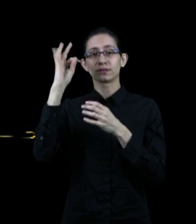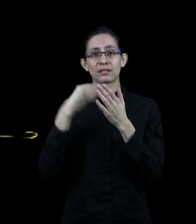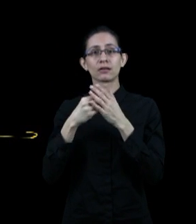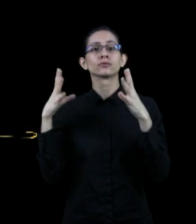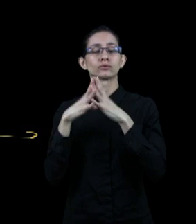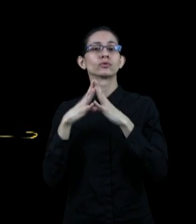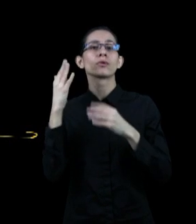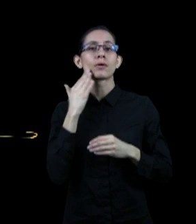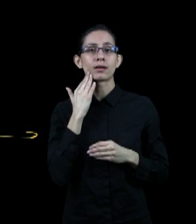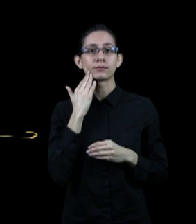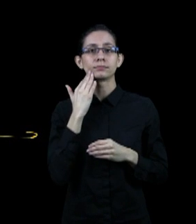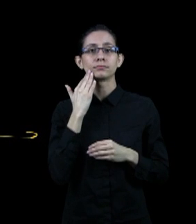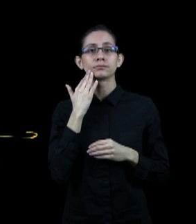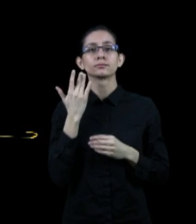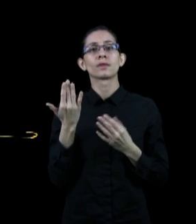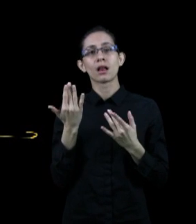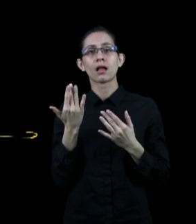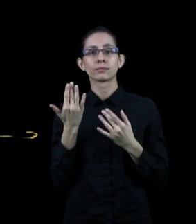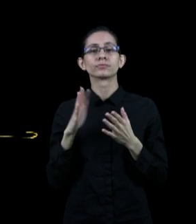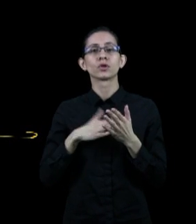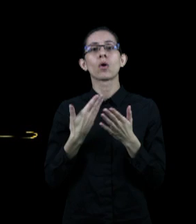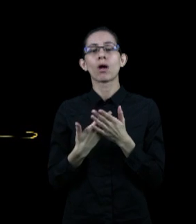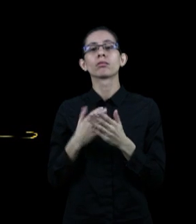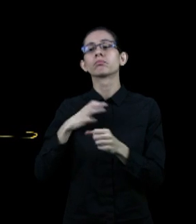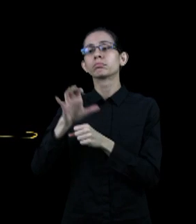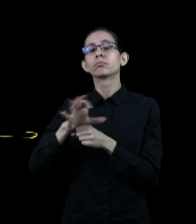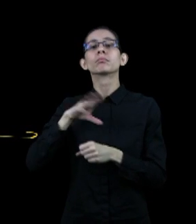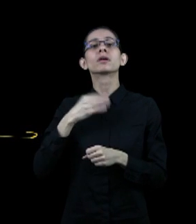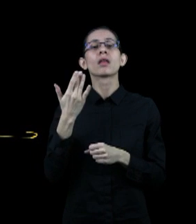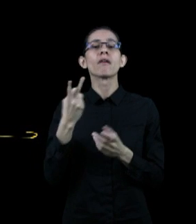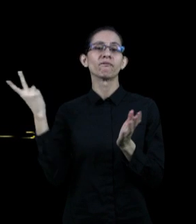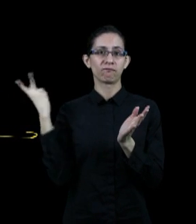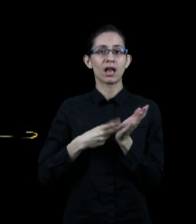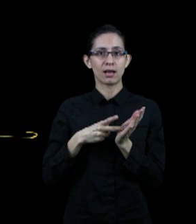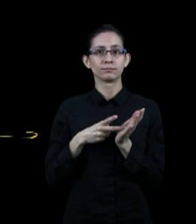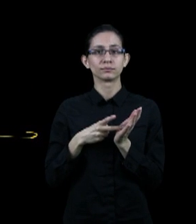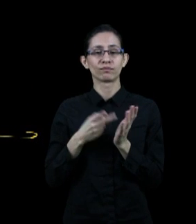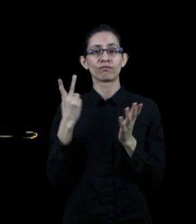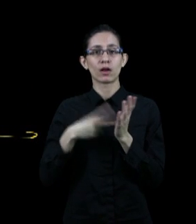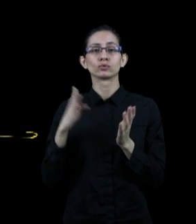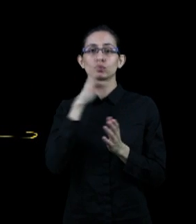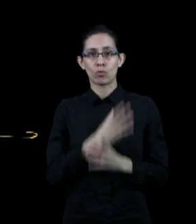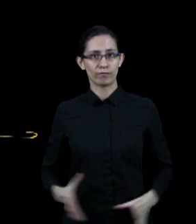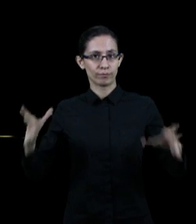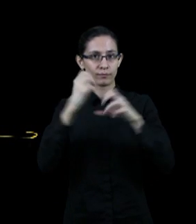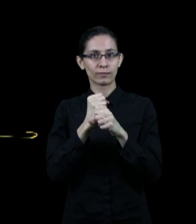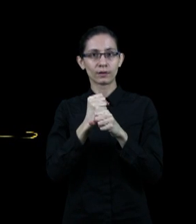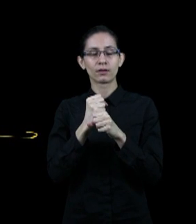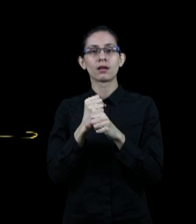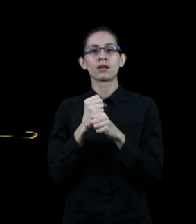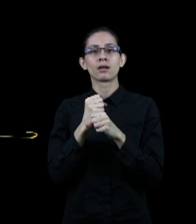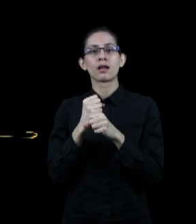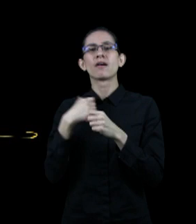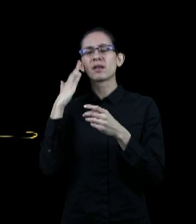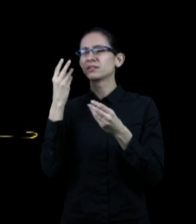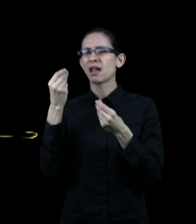Cena kukurydzy to 10 dolarów, a ilość, powiedzmy, że wyprodukuje 2000 kwintali. Pewnie nie